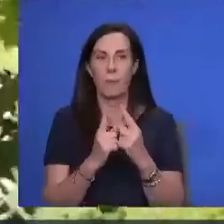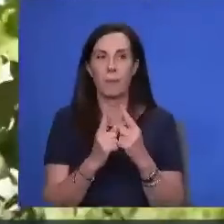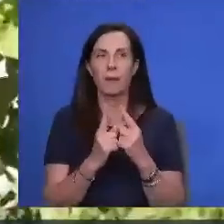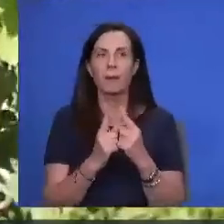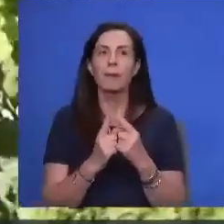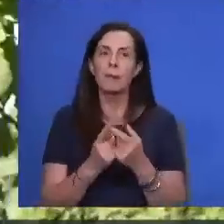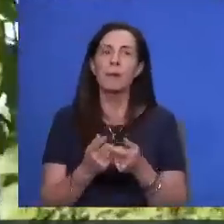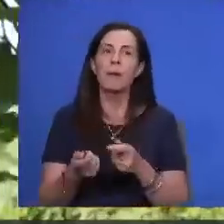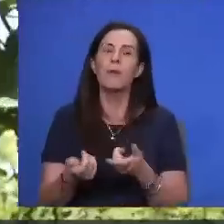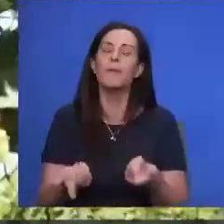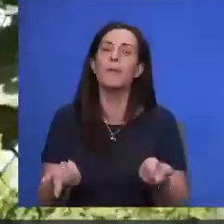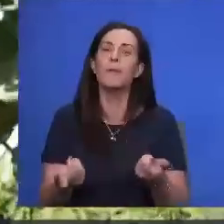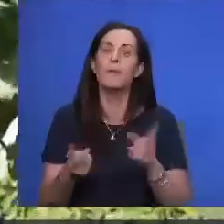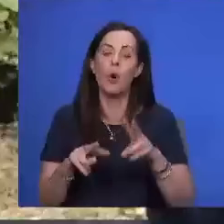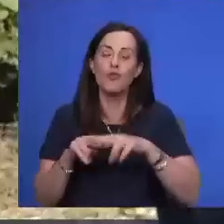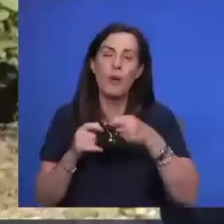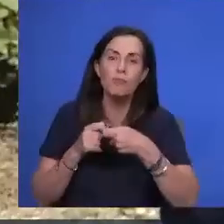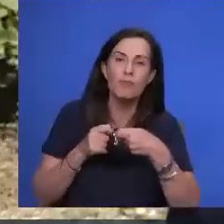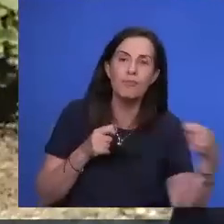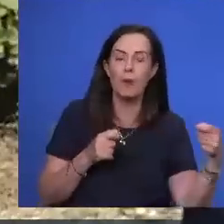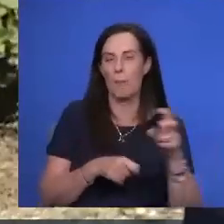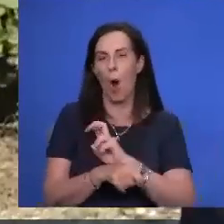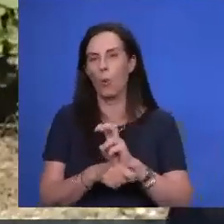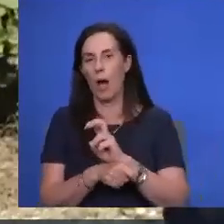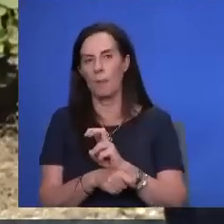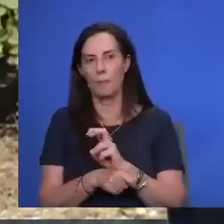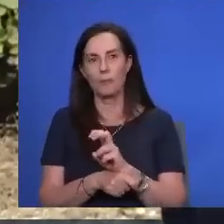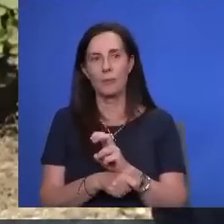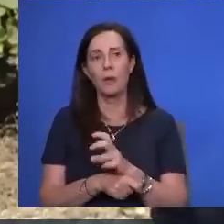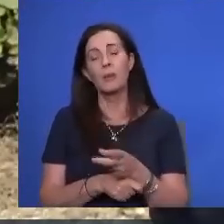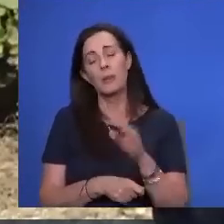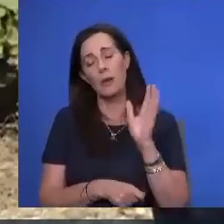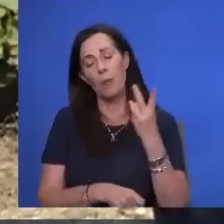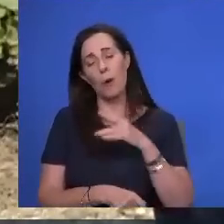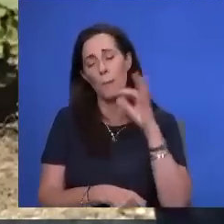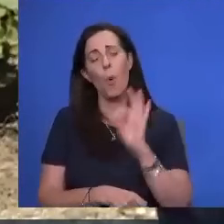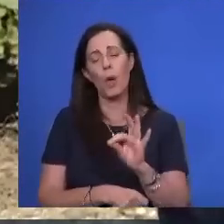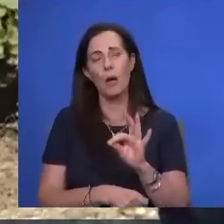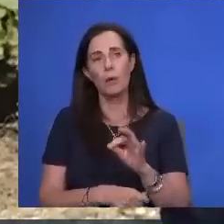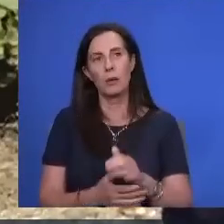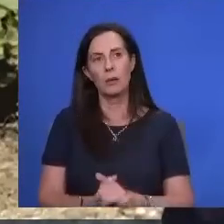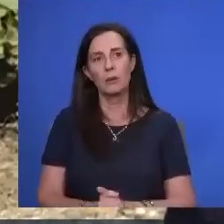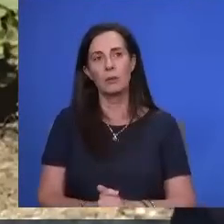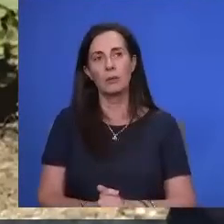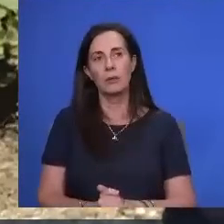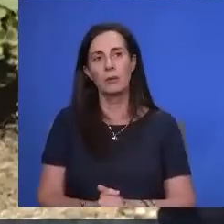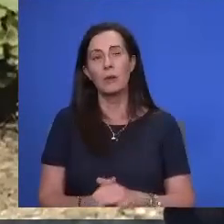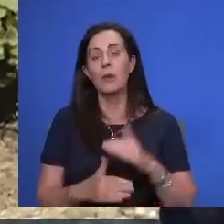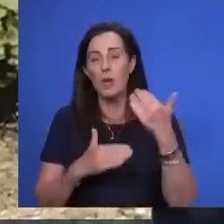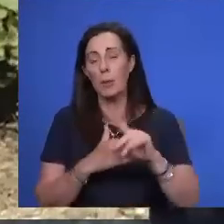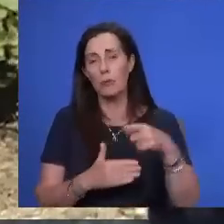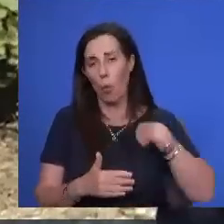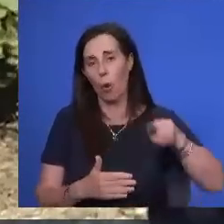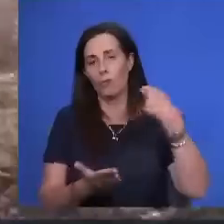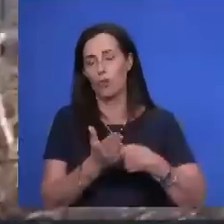את התוצרת החקלאית שהוא יכול לייצר בהמשך העונה, ואז כמובן הפגיעה היא פגיעה שמשורשרת בסופו של דבר